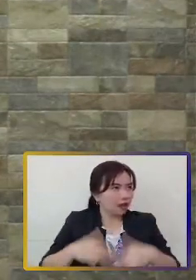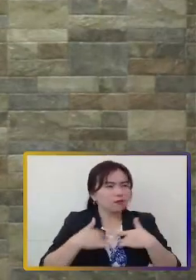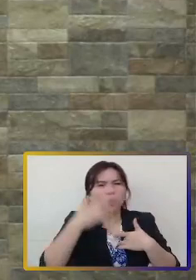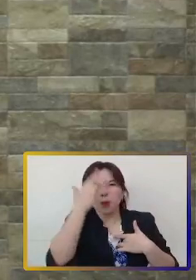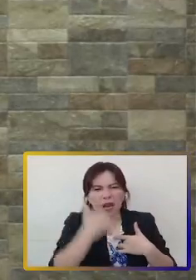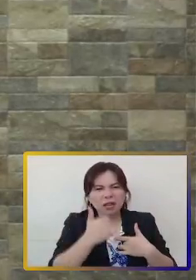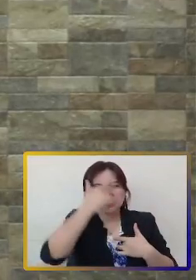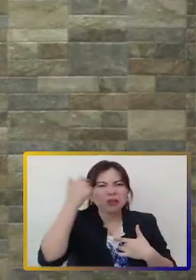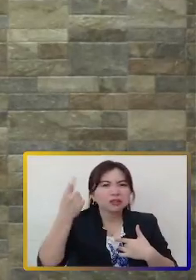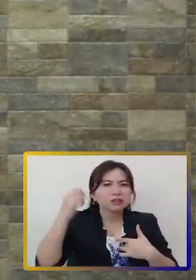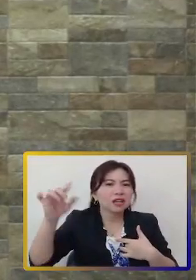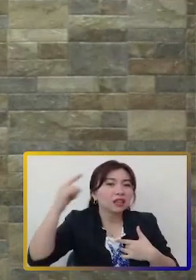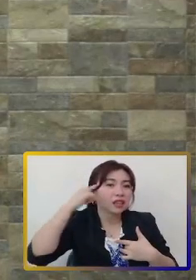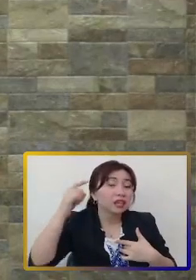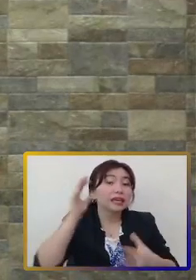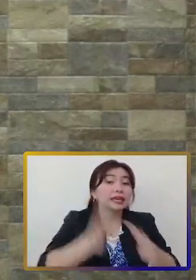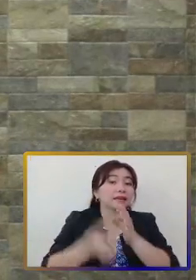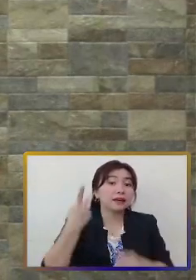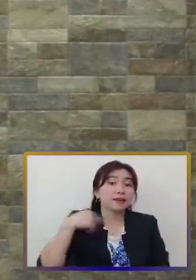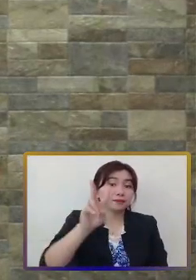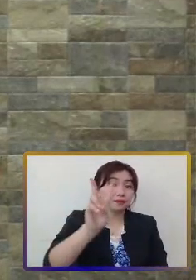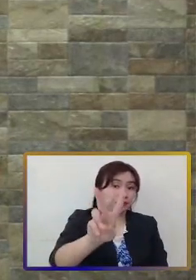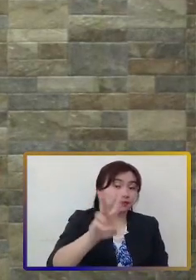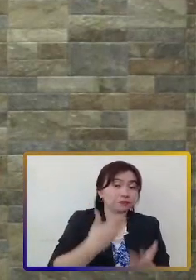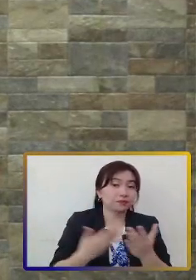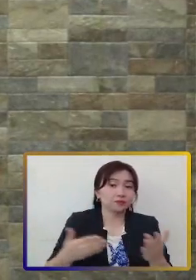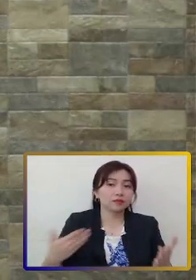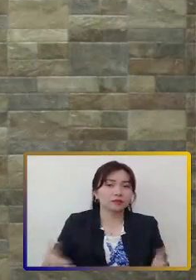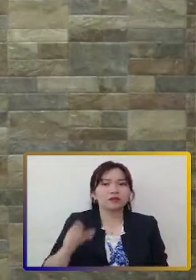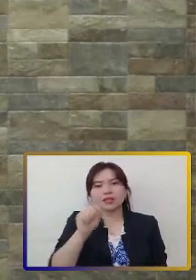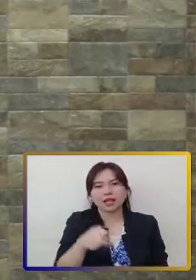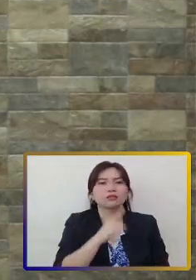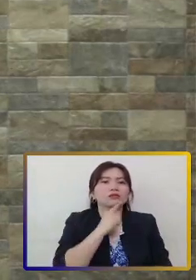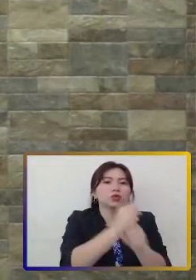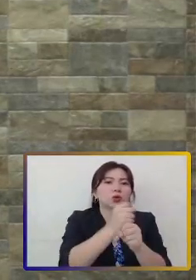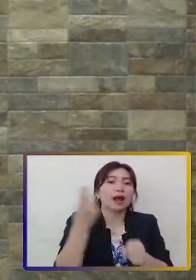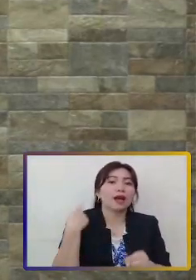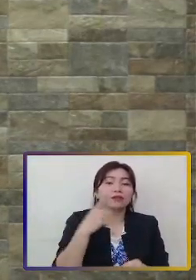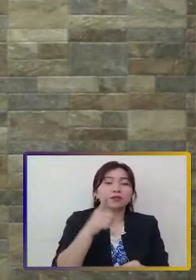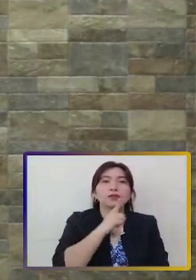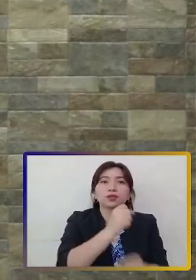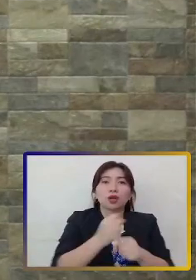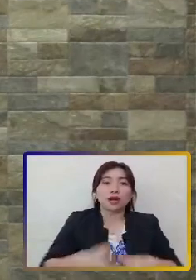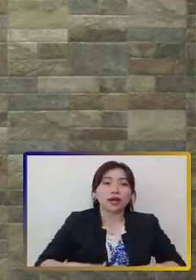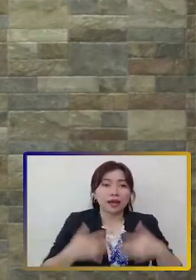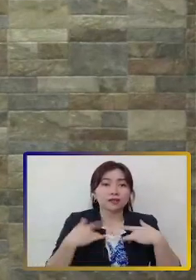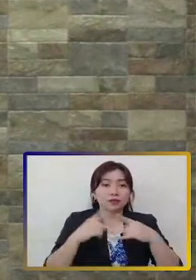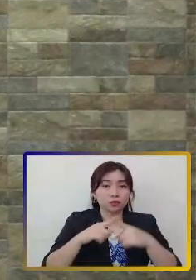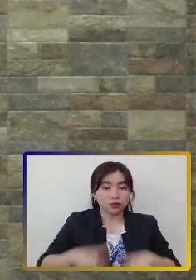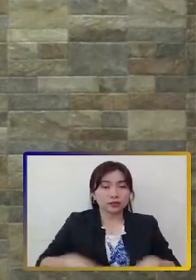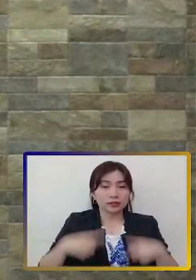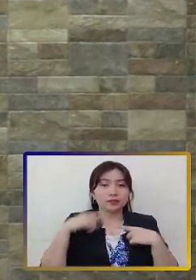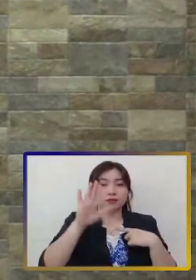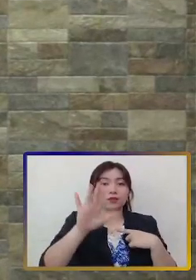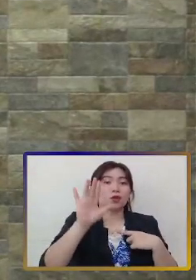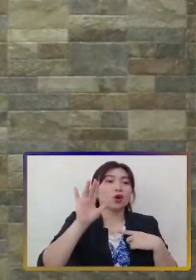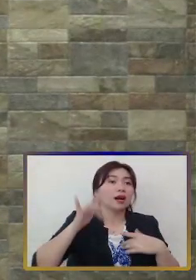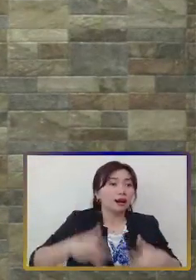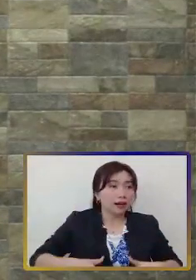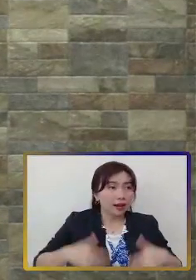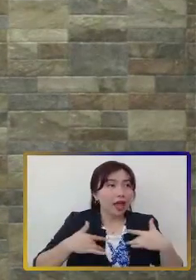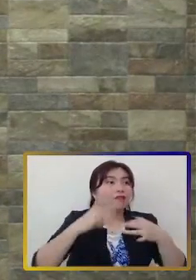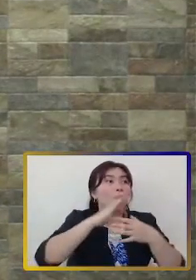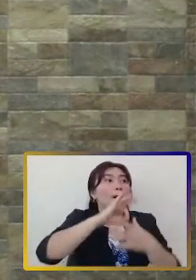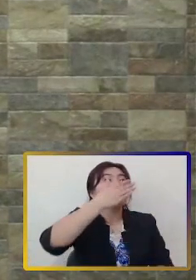long as good you dalawang bagay po naon you will have the assurance that you will be able to Live a life of